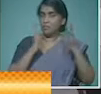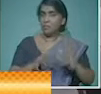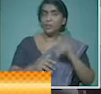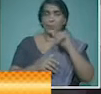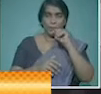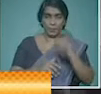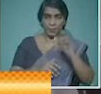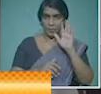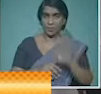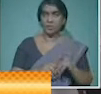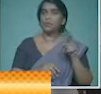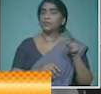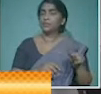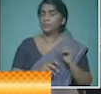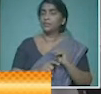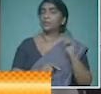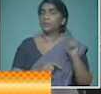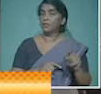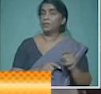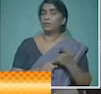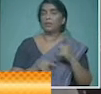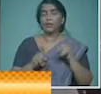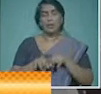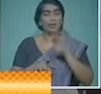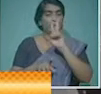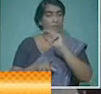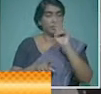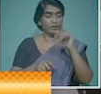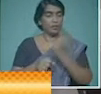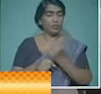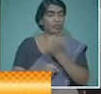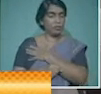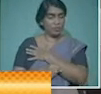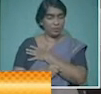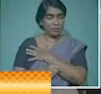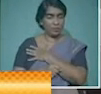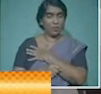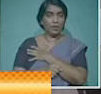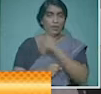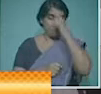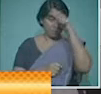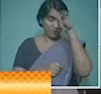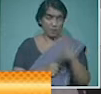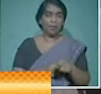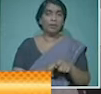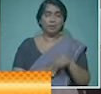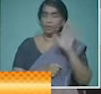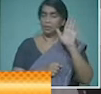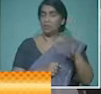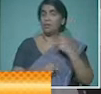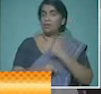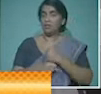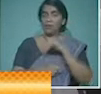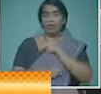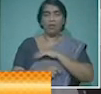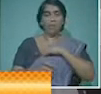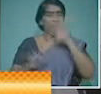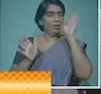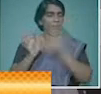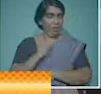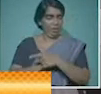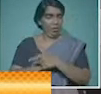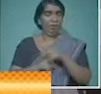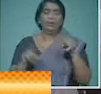நிவாட் கப்ரால் ஆகியோரை குறிப்பிட முடியும். இவ்வாறான நிலையில் நேற்று முன்தினம் விமான நிலையத்தில் கண்காட்சி ஒன்று நடத்தப்பட்டுள்ளது.